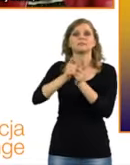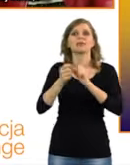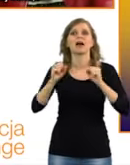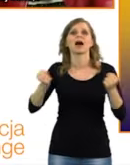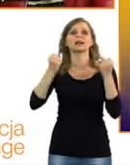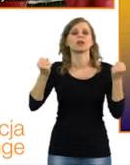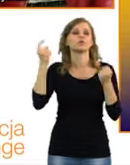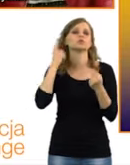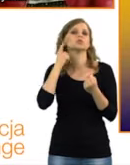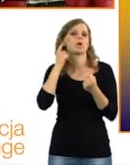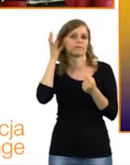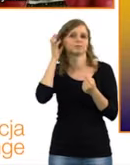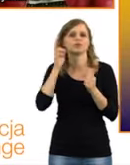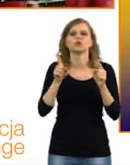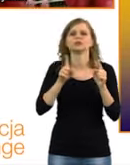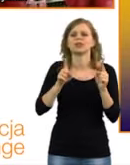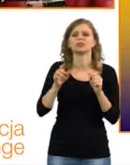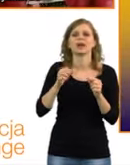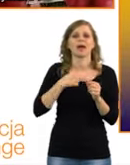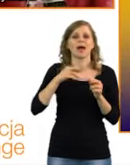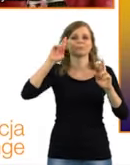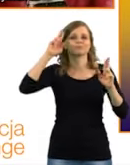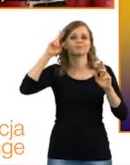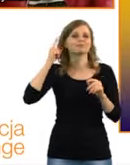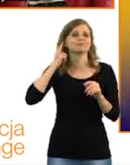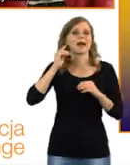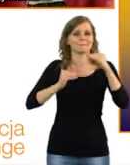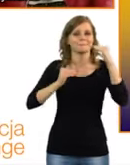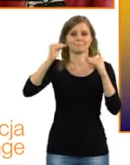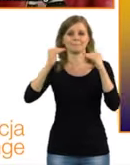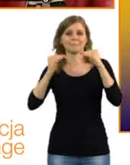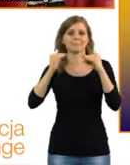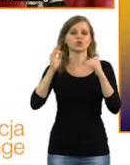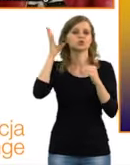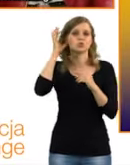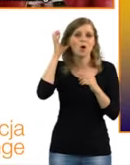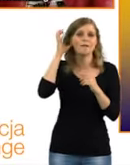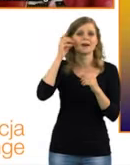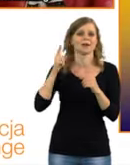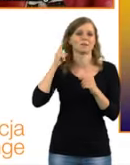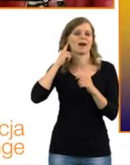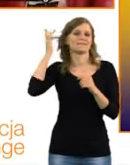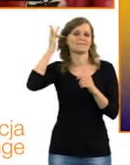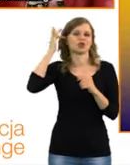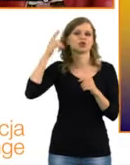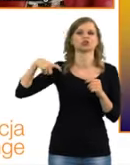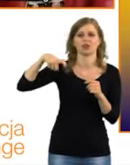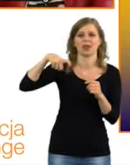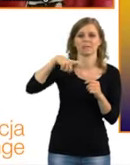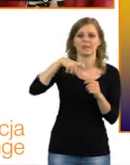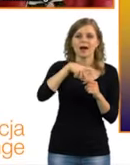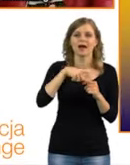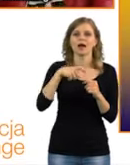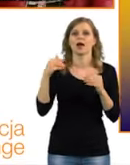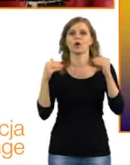słuchowej ucha. Czyli percepcja błędnikowa i audytywna, czyli słuchowa przez ślimak, błędnikowa przez